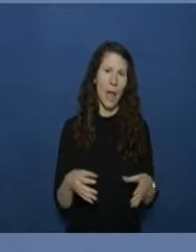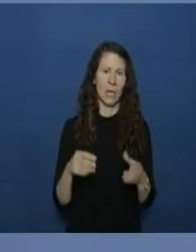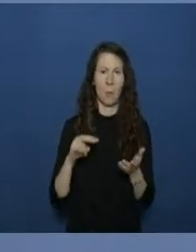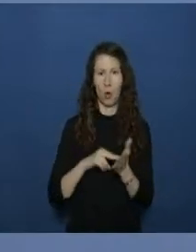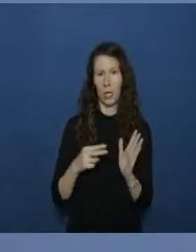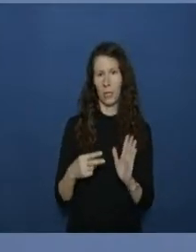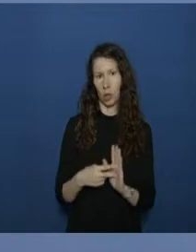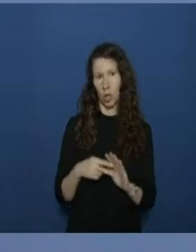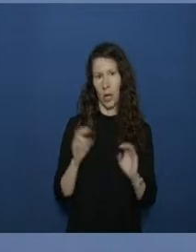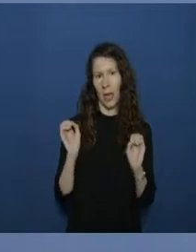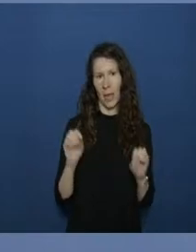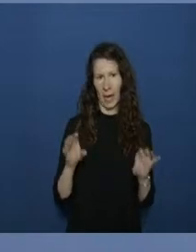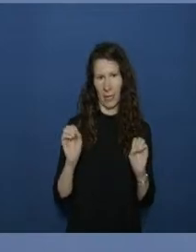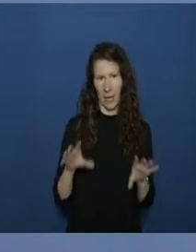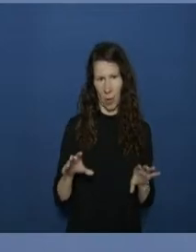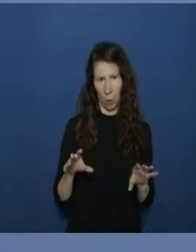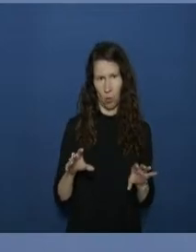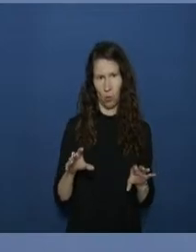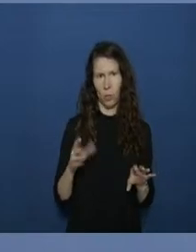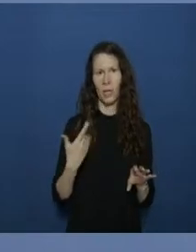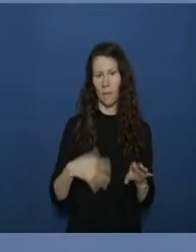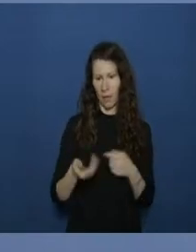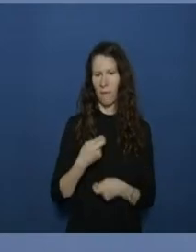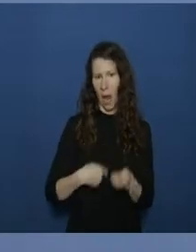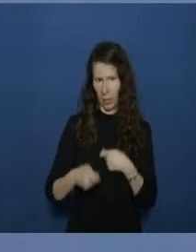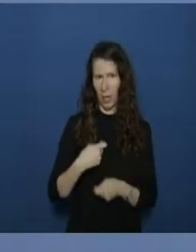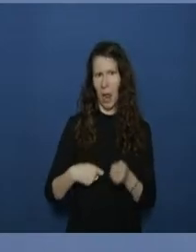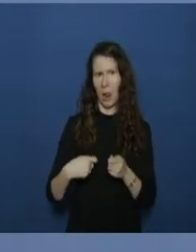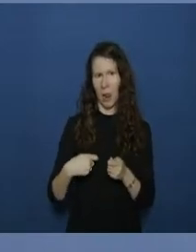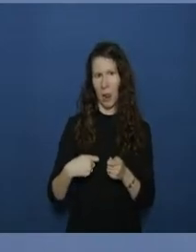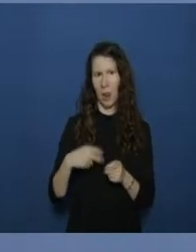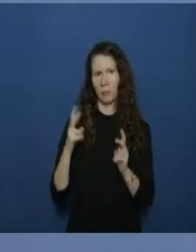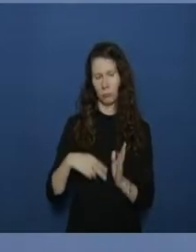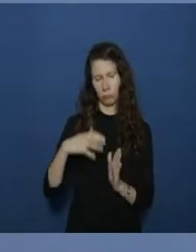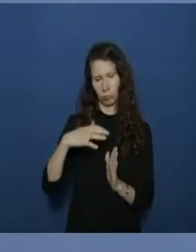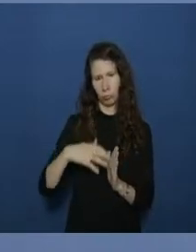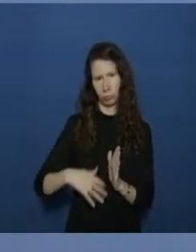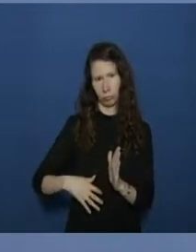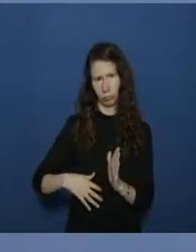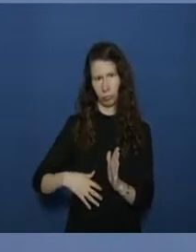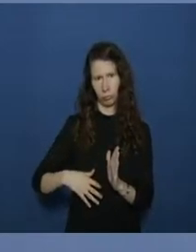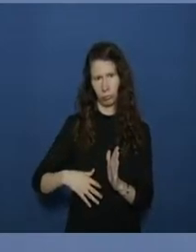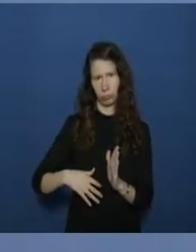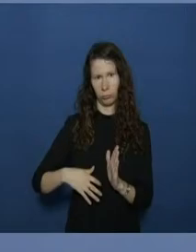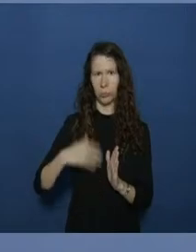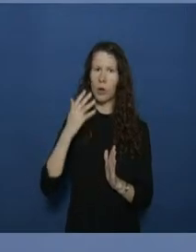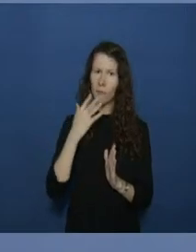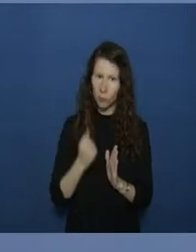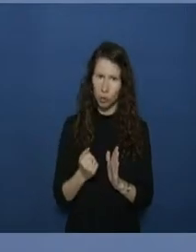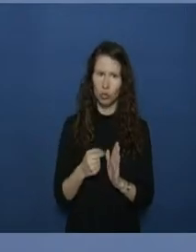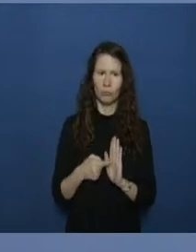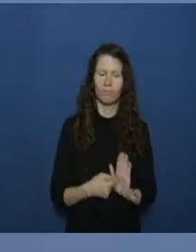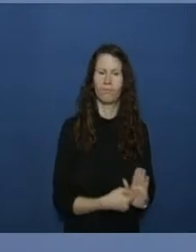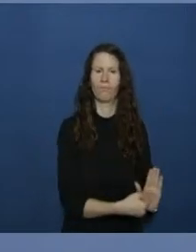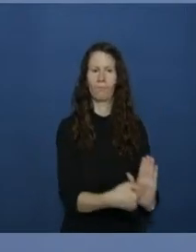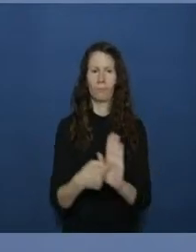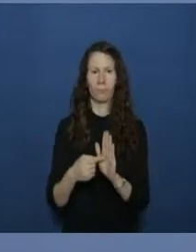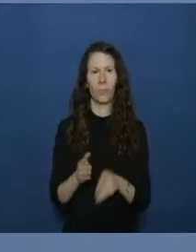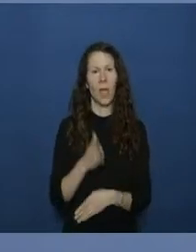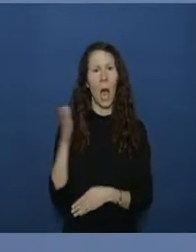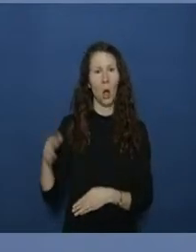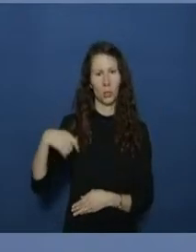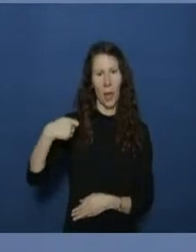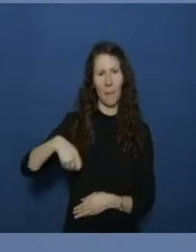Erklärung ausgehandelt und paraffiert wurde und beabsichtigt ist, dass die Außenminister